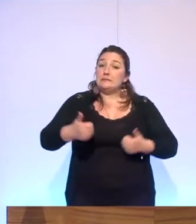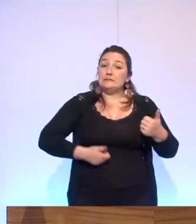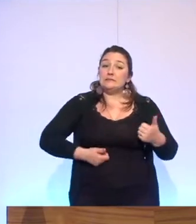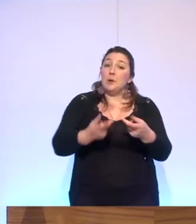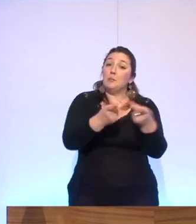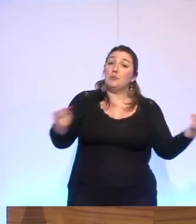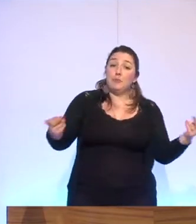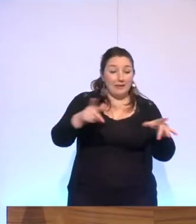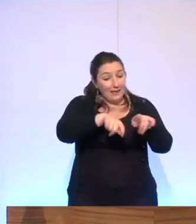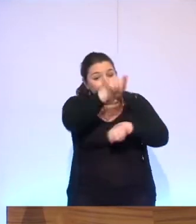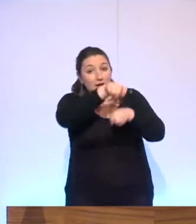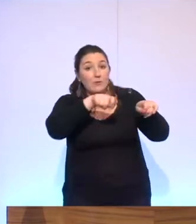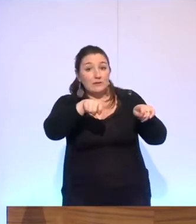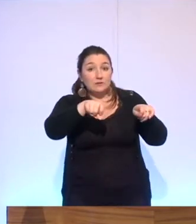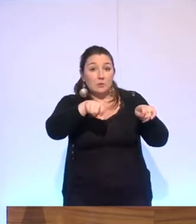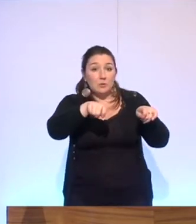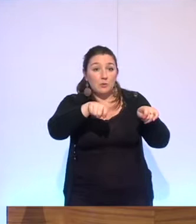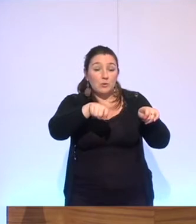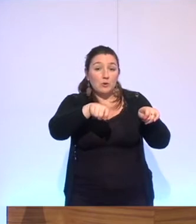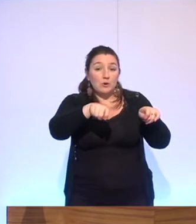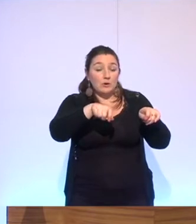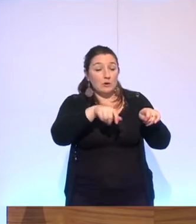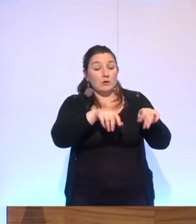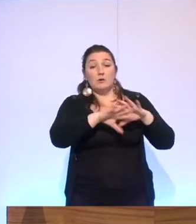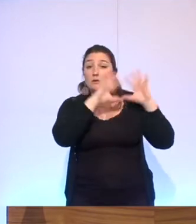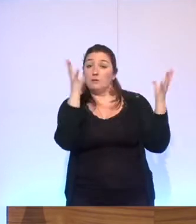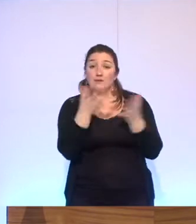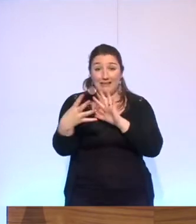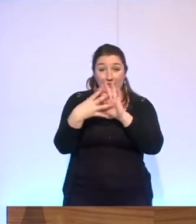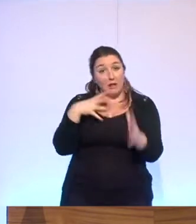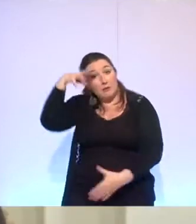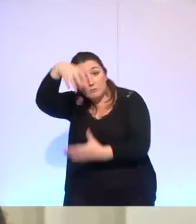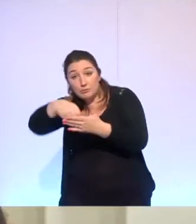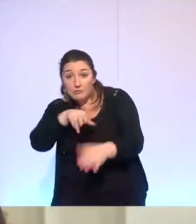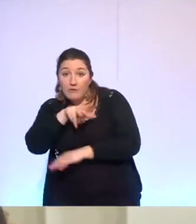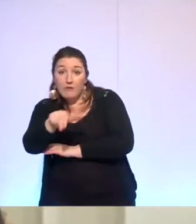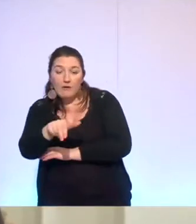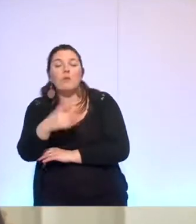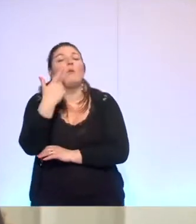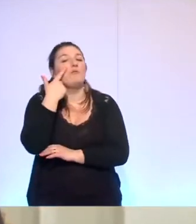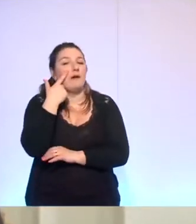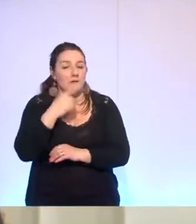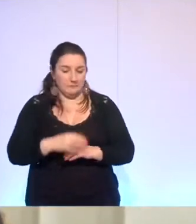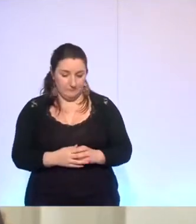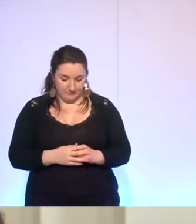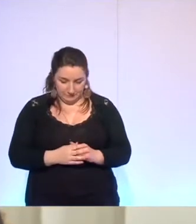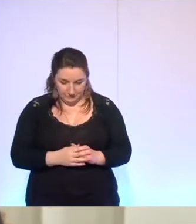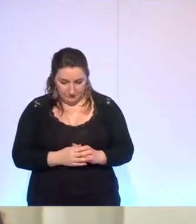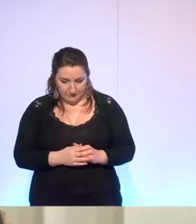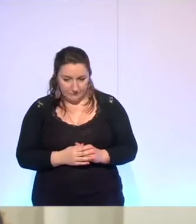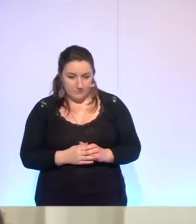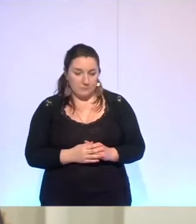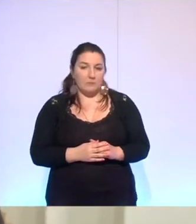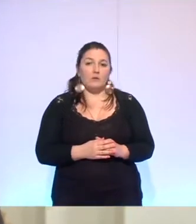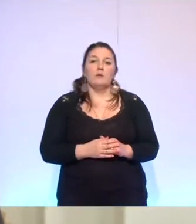à la population sera intégrée dans ces critères. Nous verrons bien, par